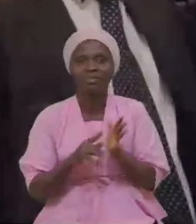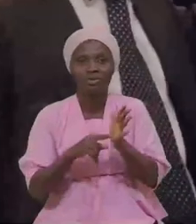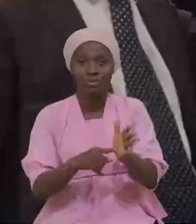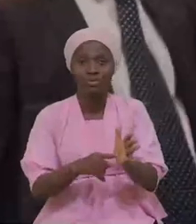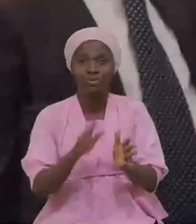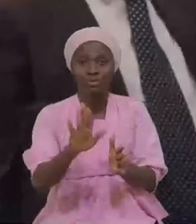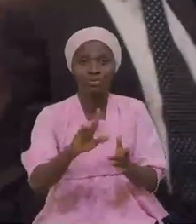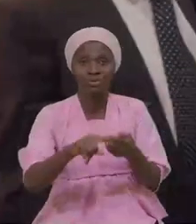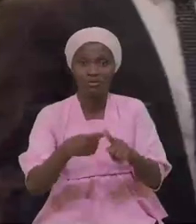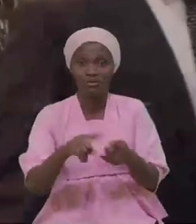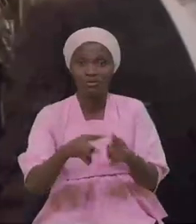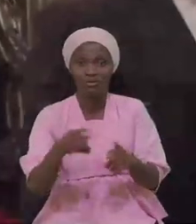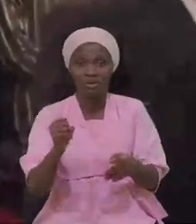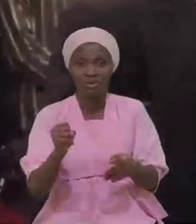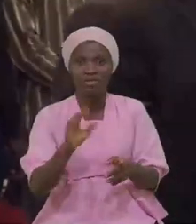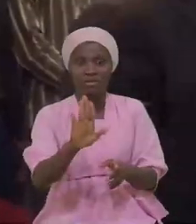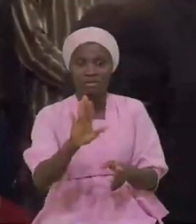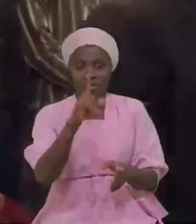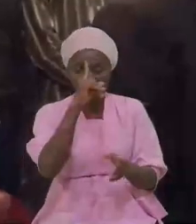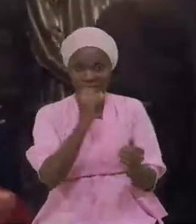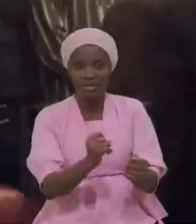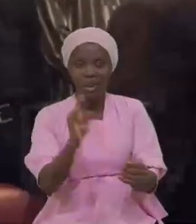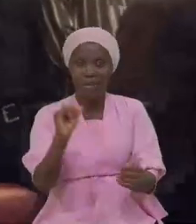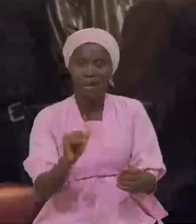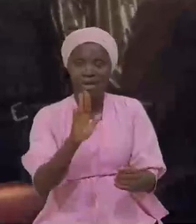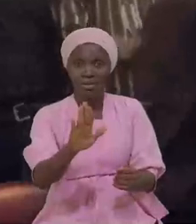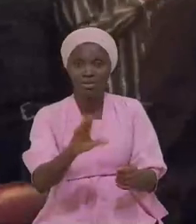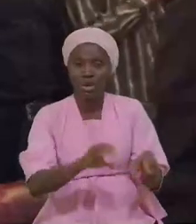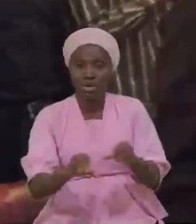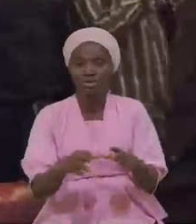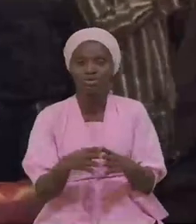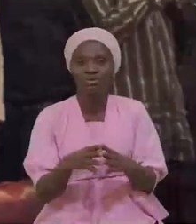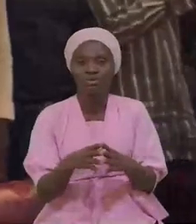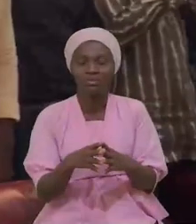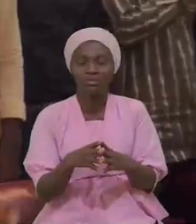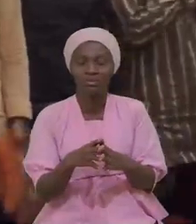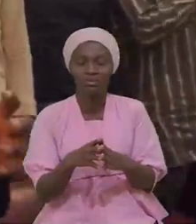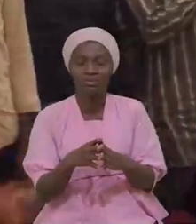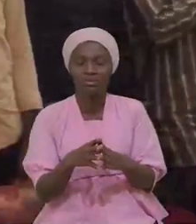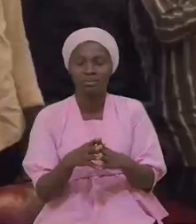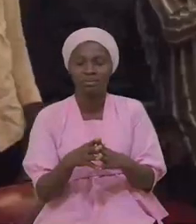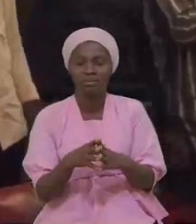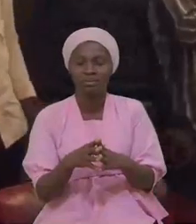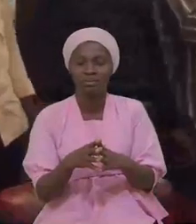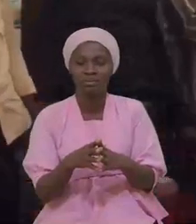Montrez à votre ami la foi par vos actions.